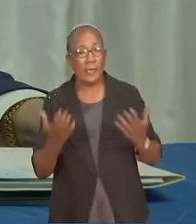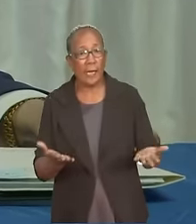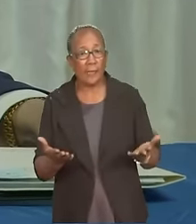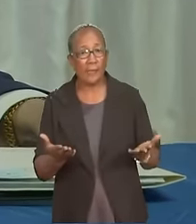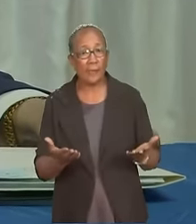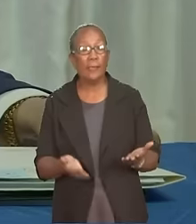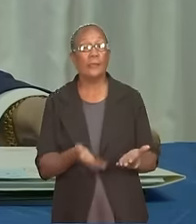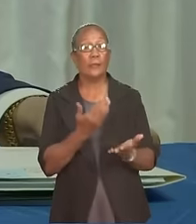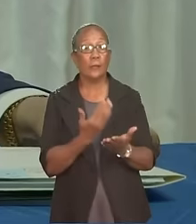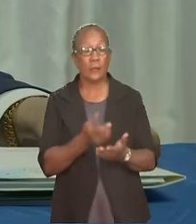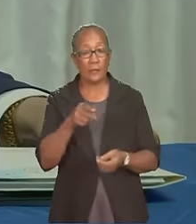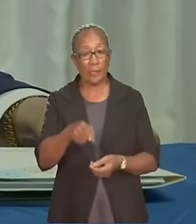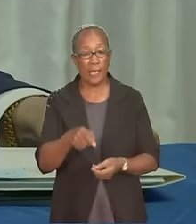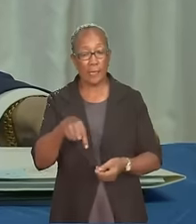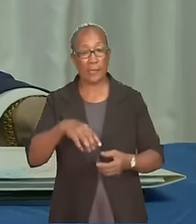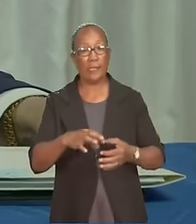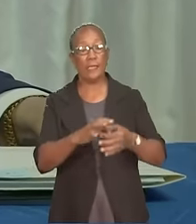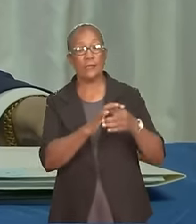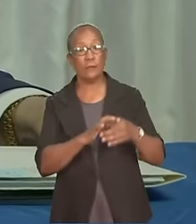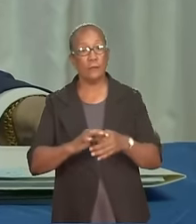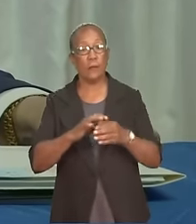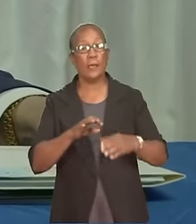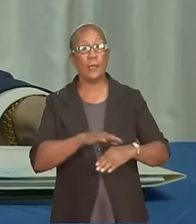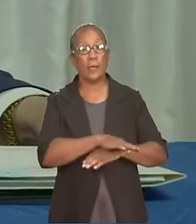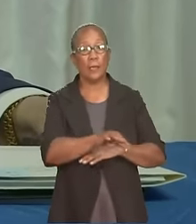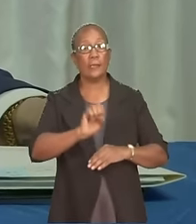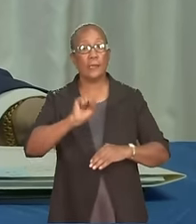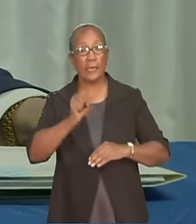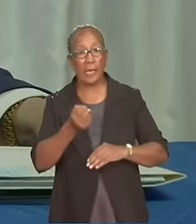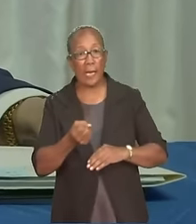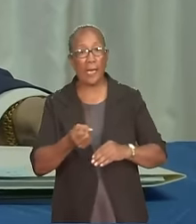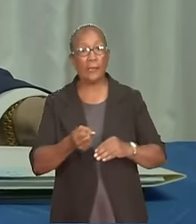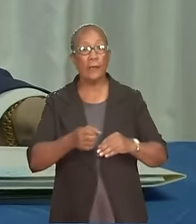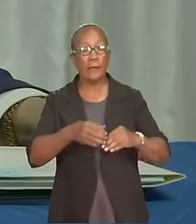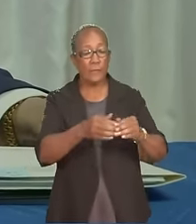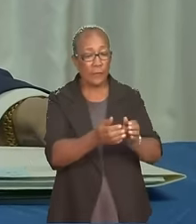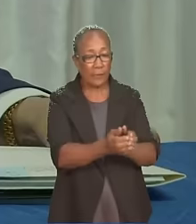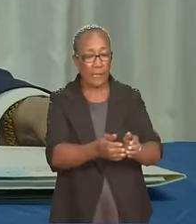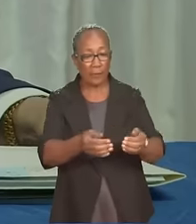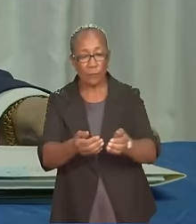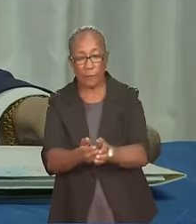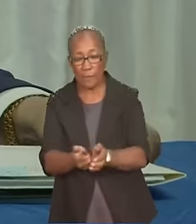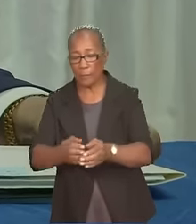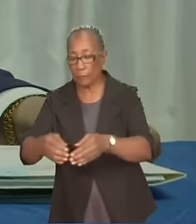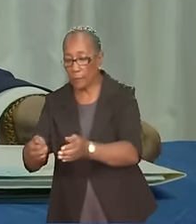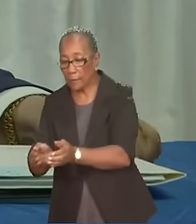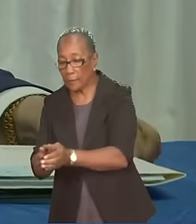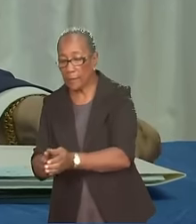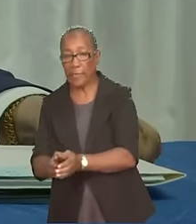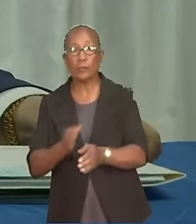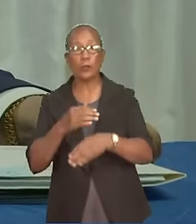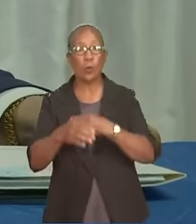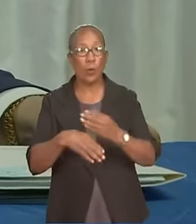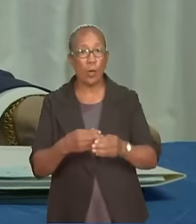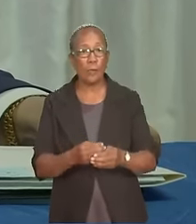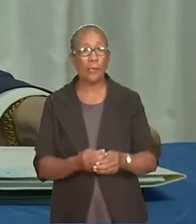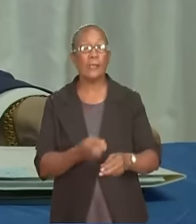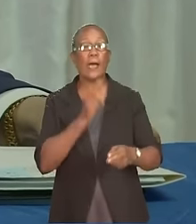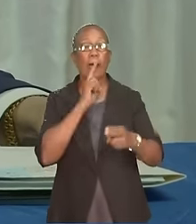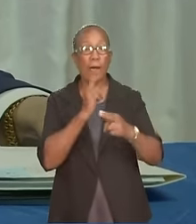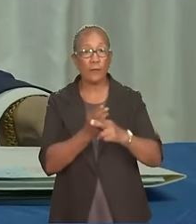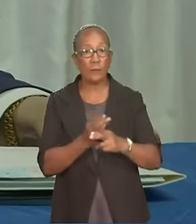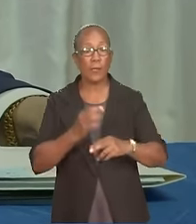is, deze familiegronden kunnen verdeeld worden in kavels, na afstemming met